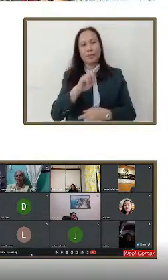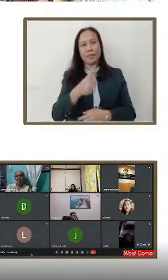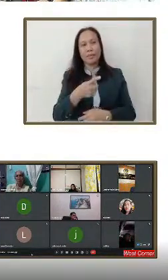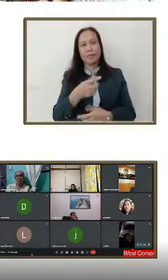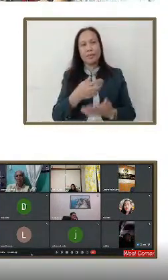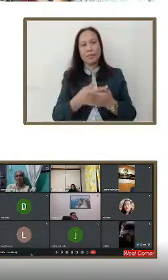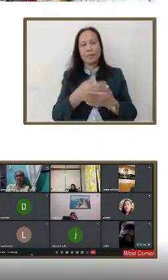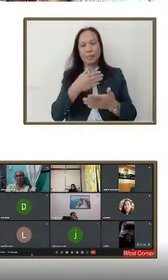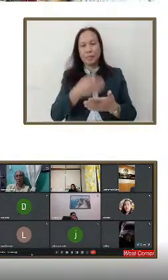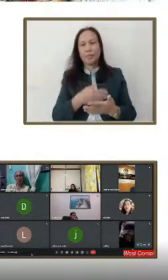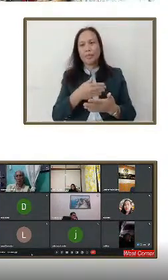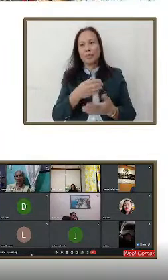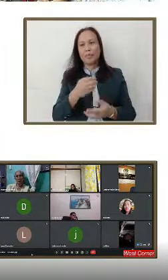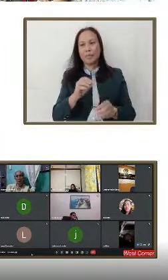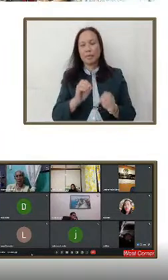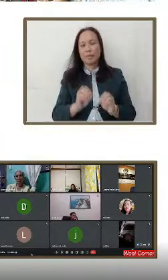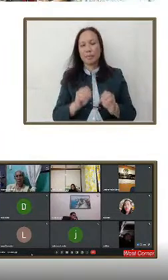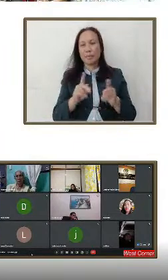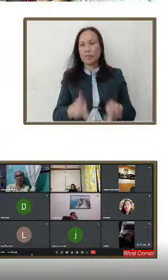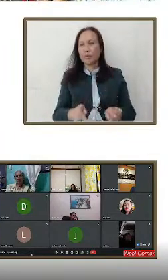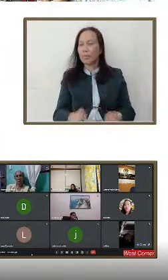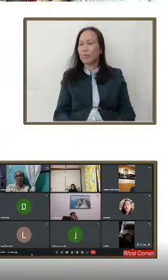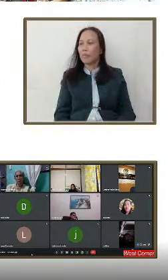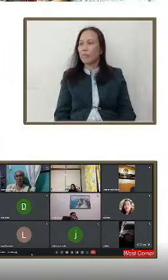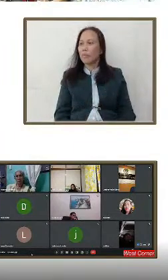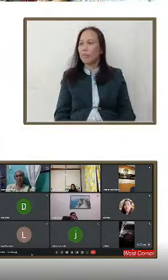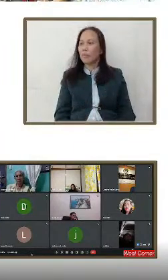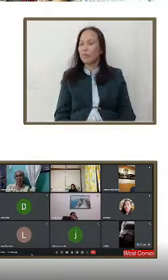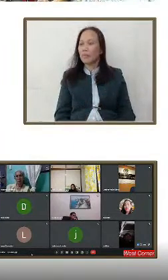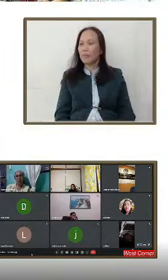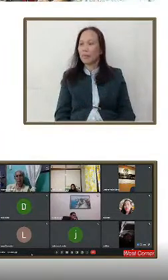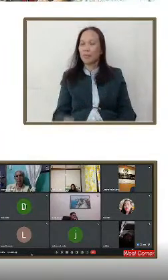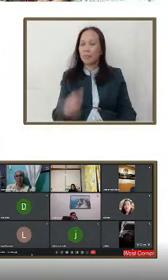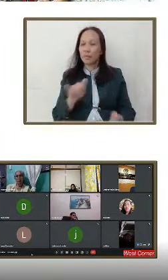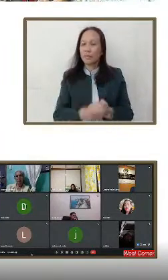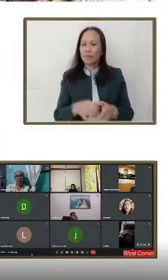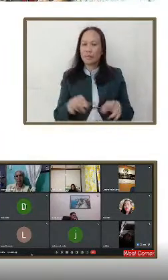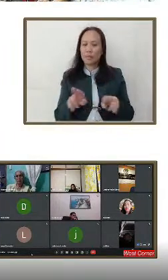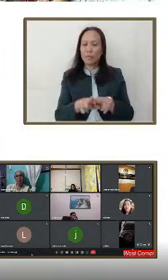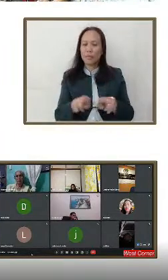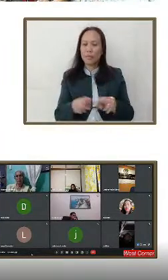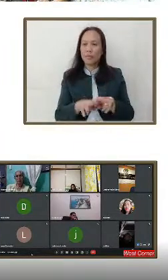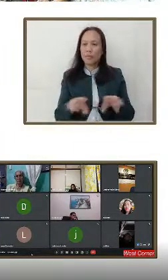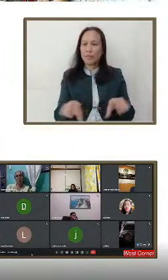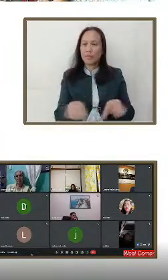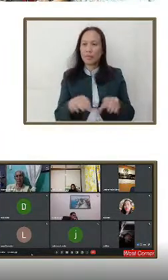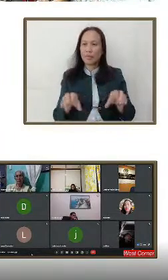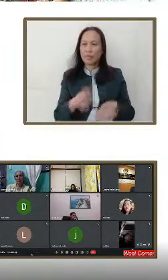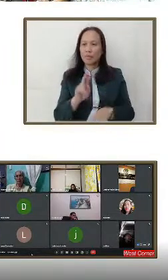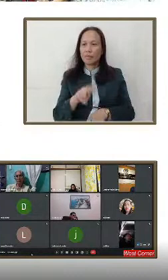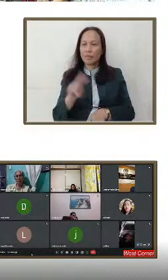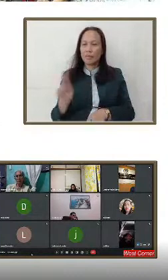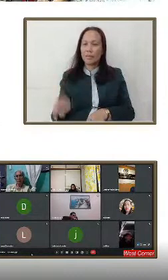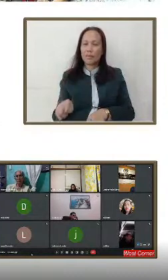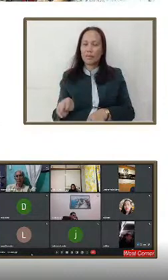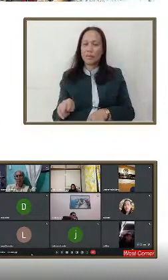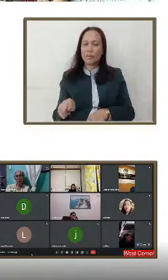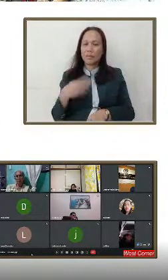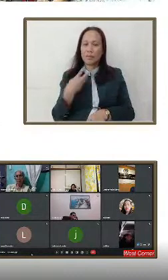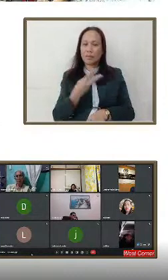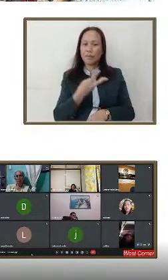the operation. Okay? So yan po ang normal na trabaho mga kapatid. Kaya kinakailangan ay